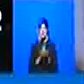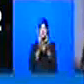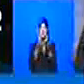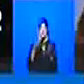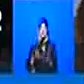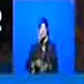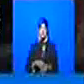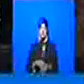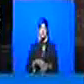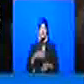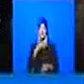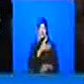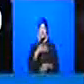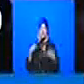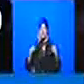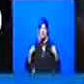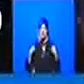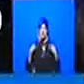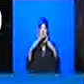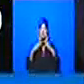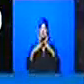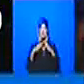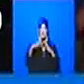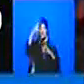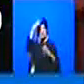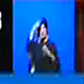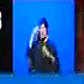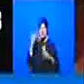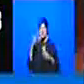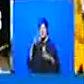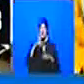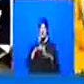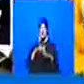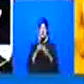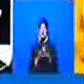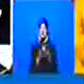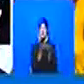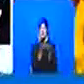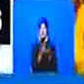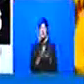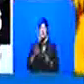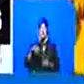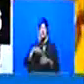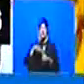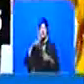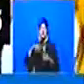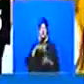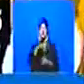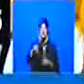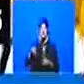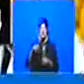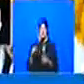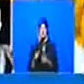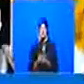kita ingin ada rumah sakit apung yang bisa memberikan fasilitas untuk daerah-daerah kepulauan. Kita berharap